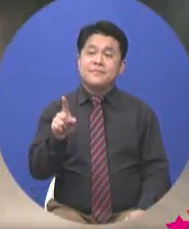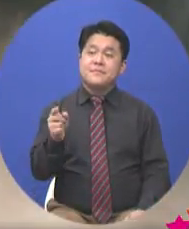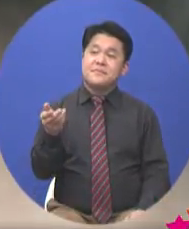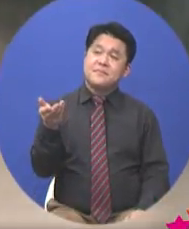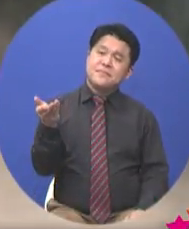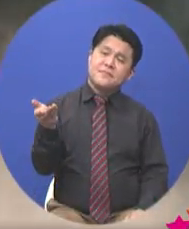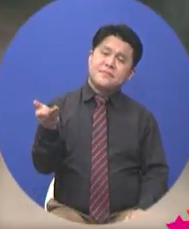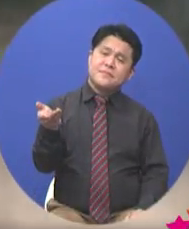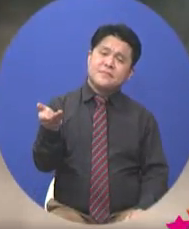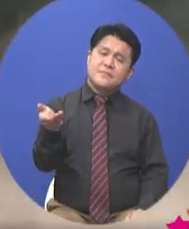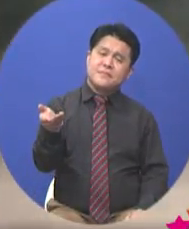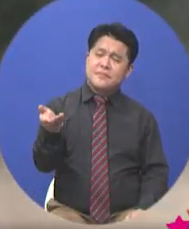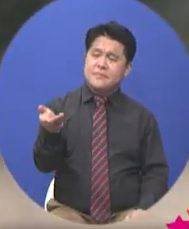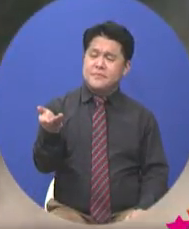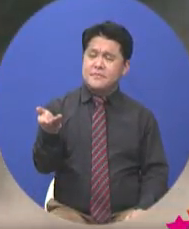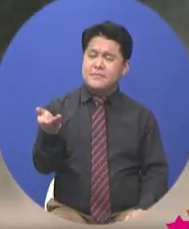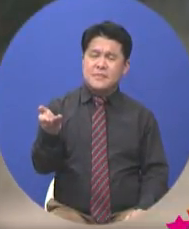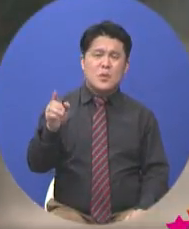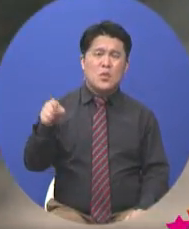그대는